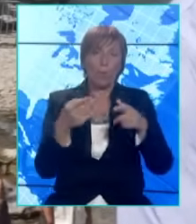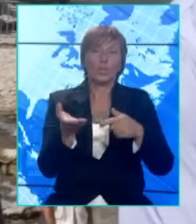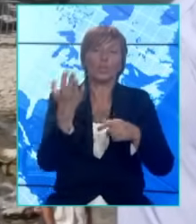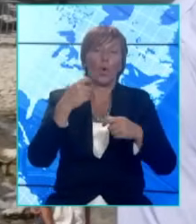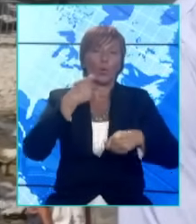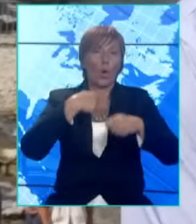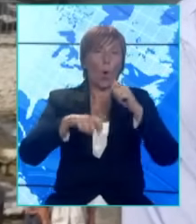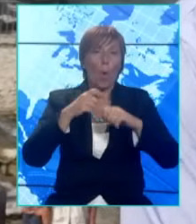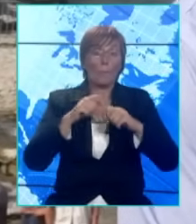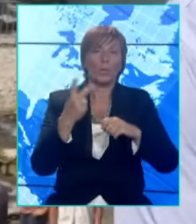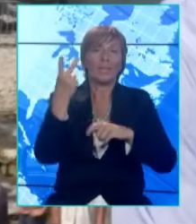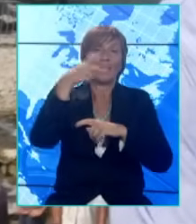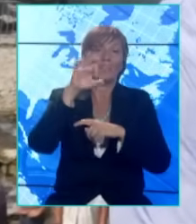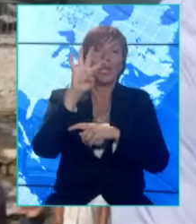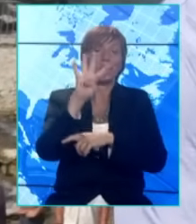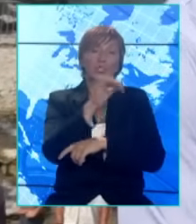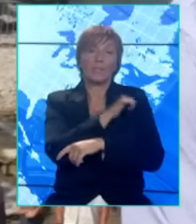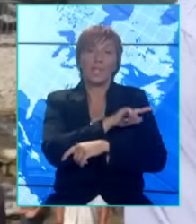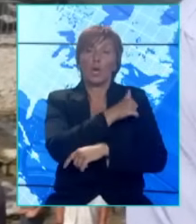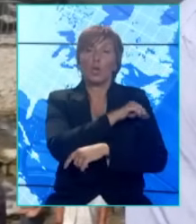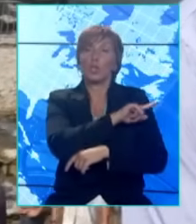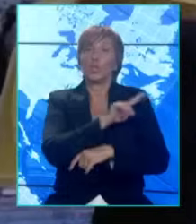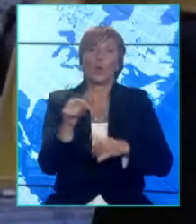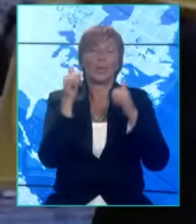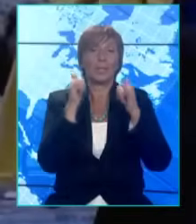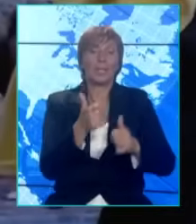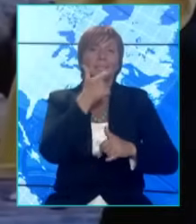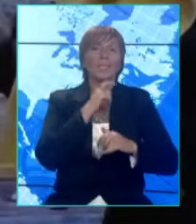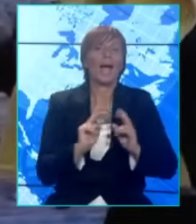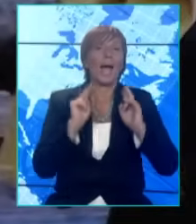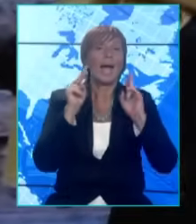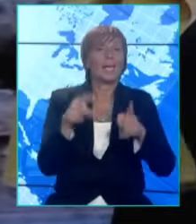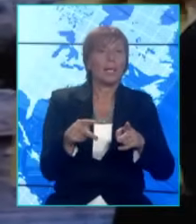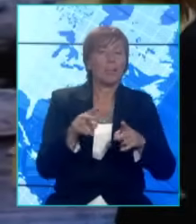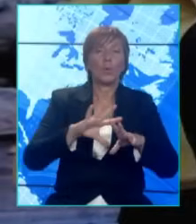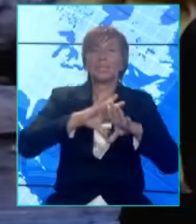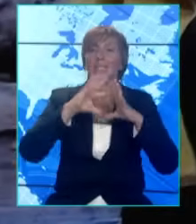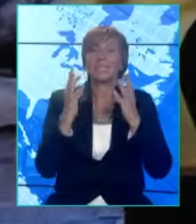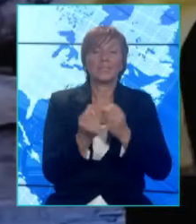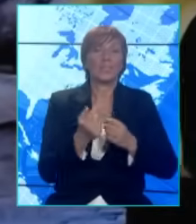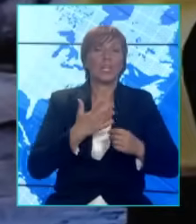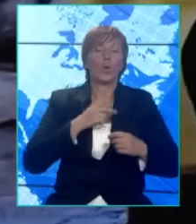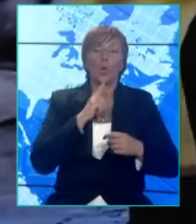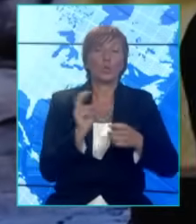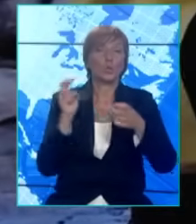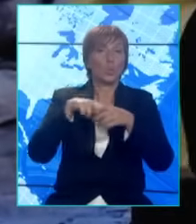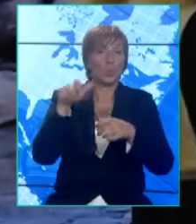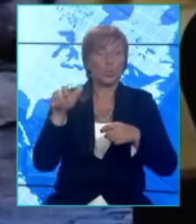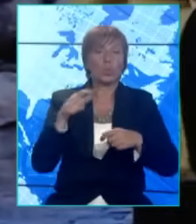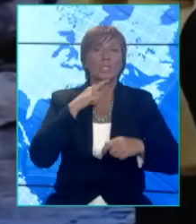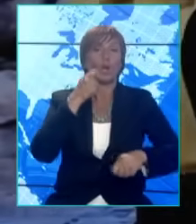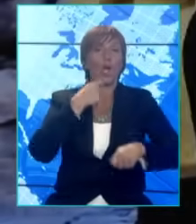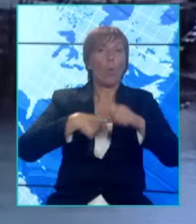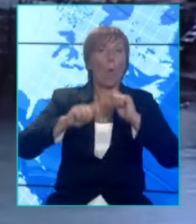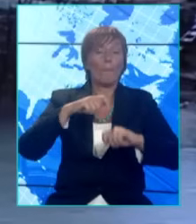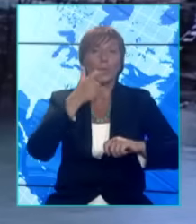od 2004. godine do danas, mislim da Stari most i namjera svih onih koji su učestvovali u obnovi